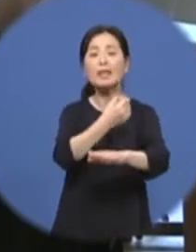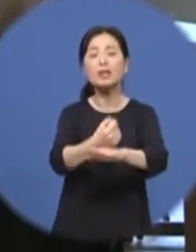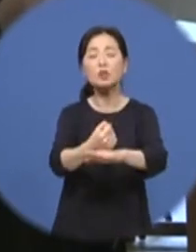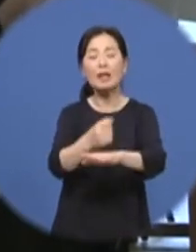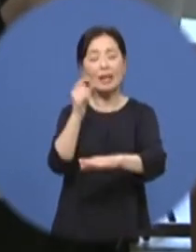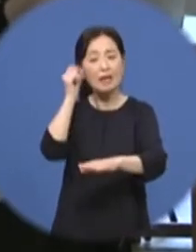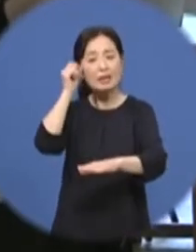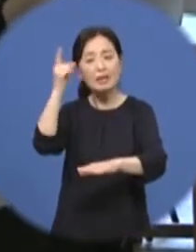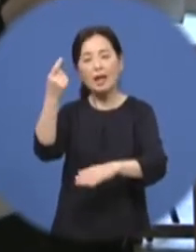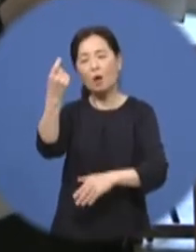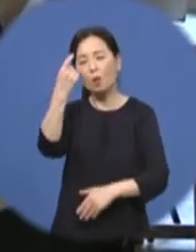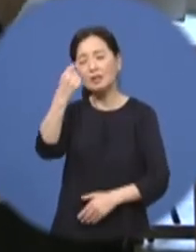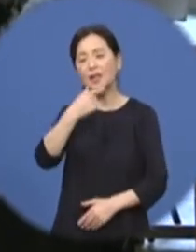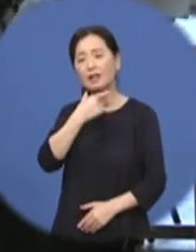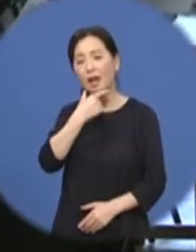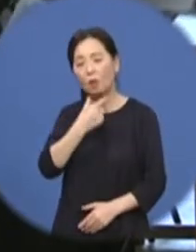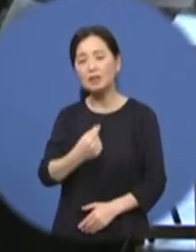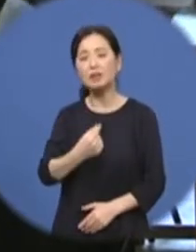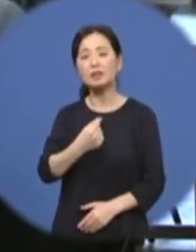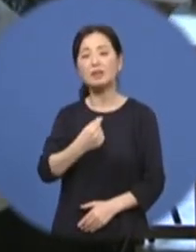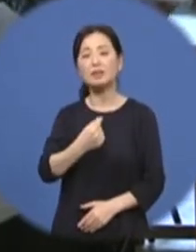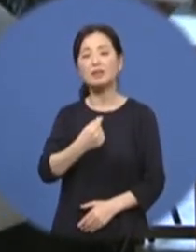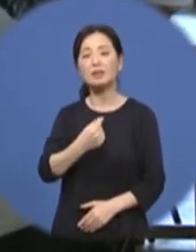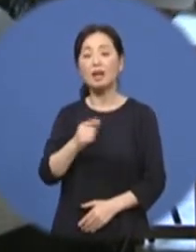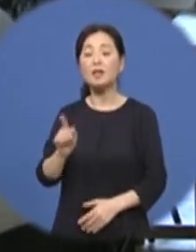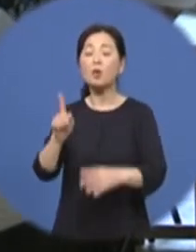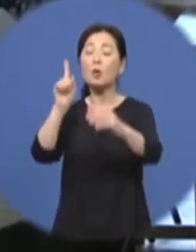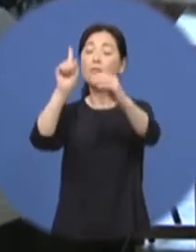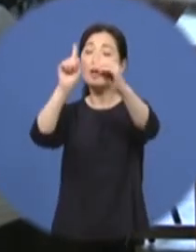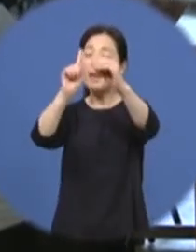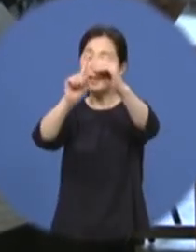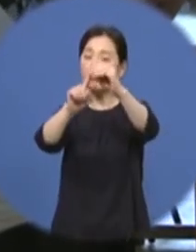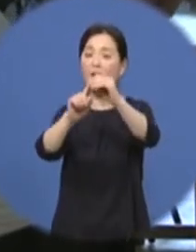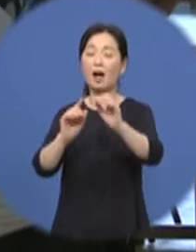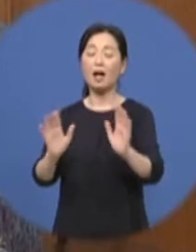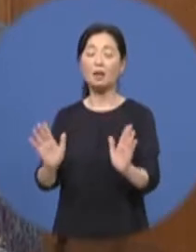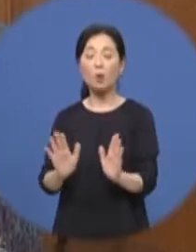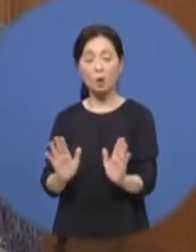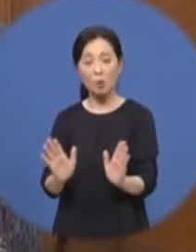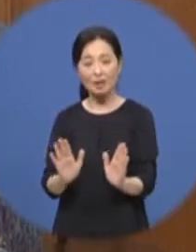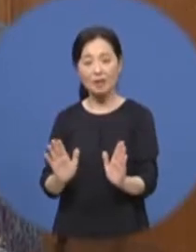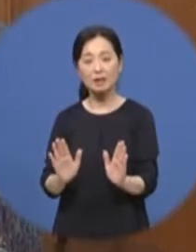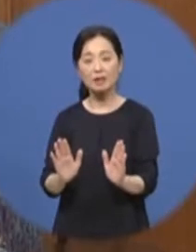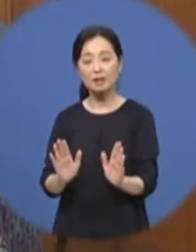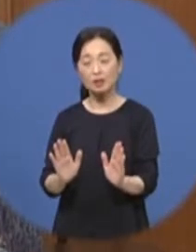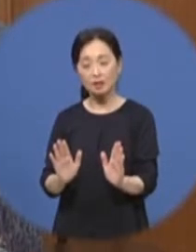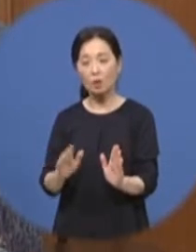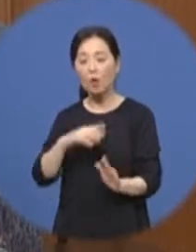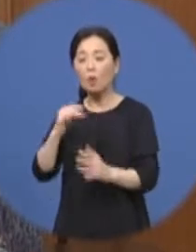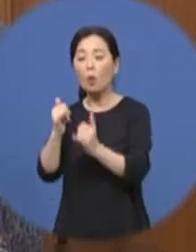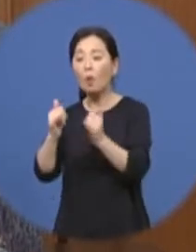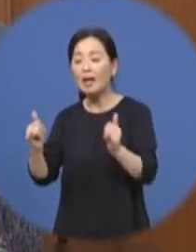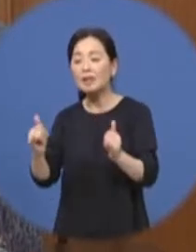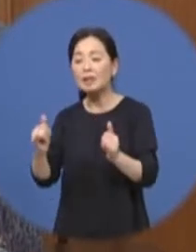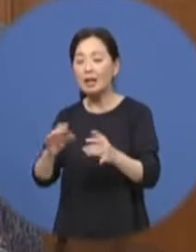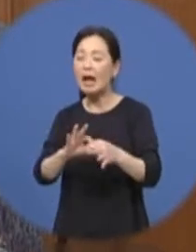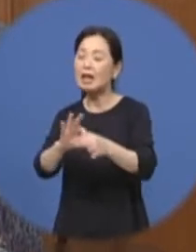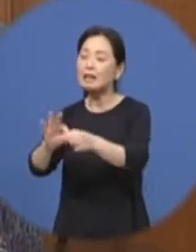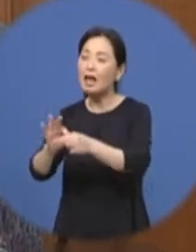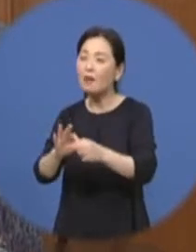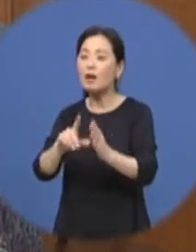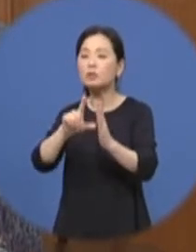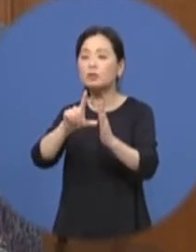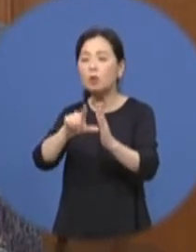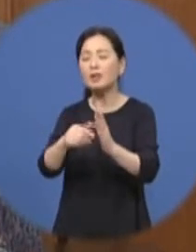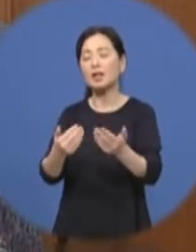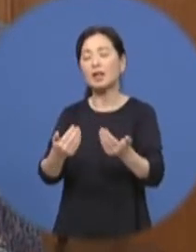を教えてほしい。そのためには子どもたちと関わる機会がいると思ったんですね、